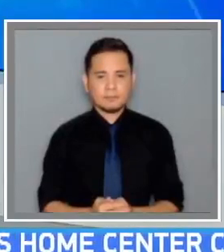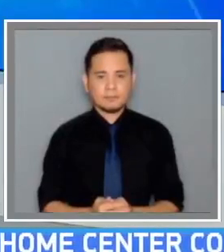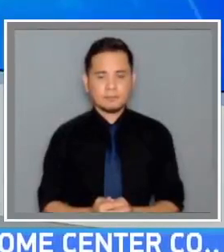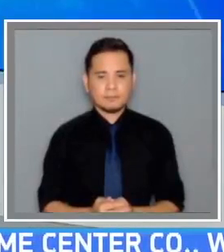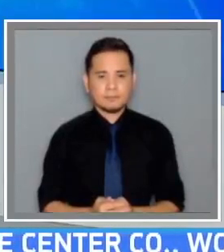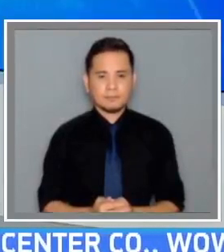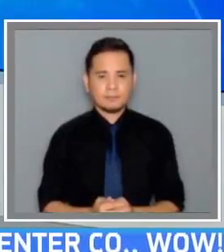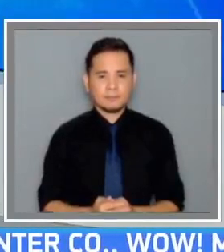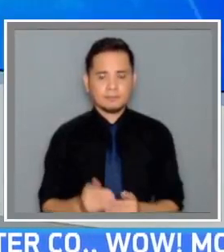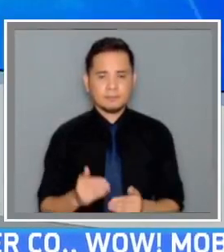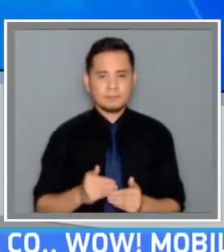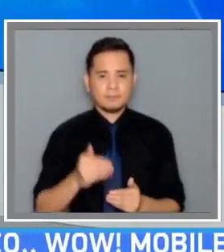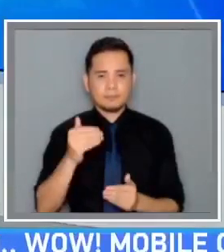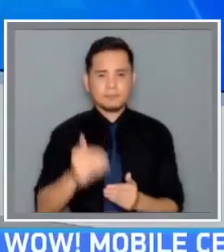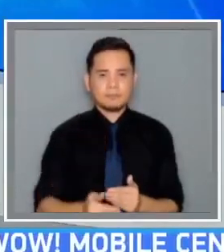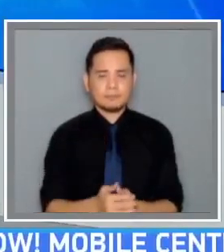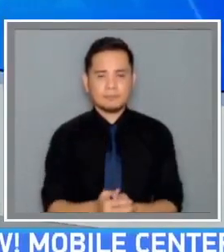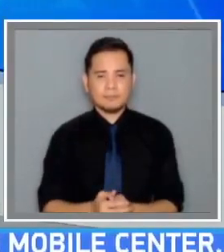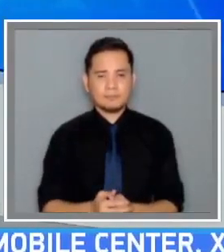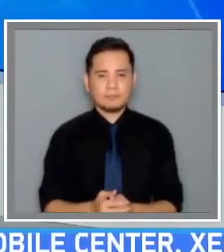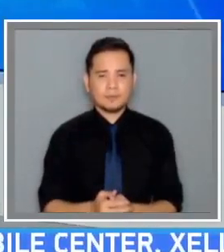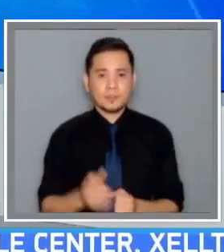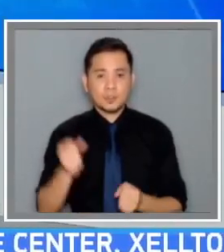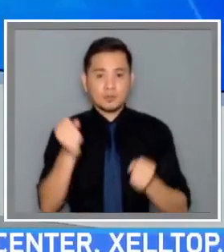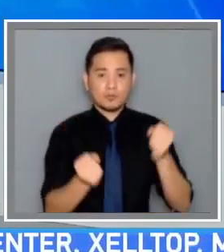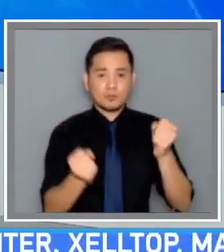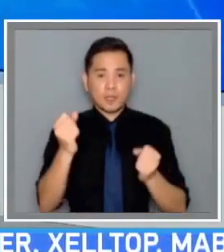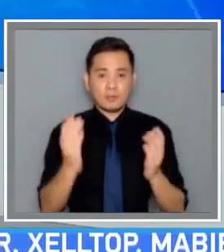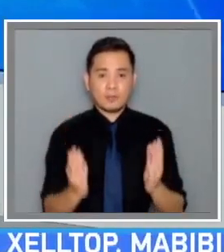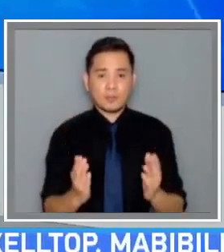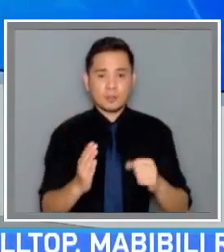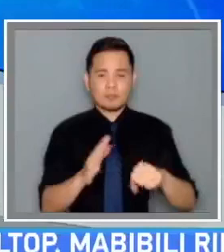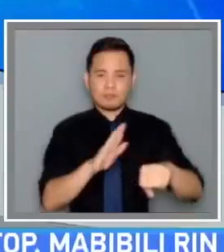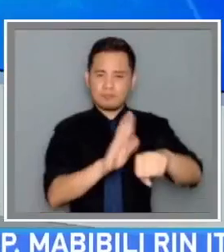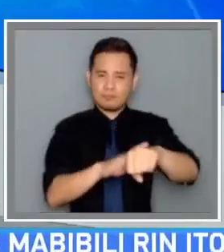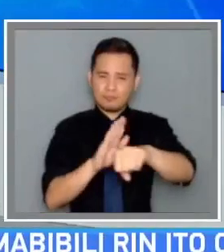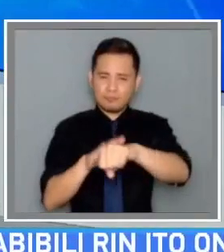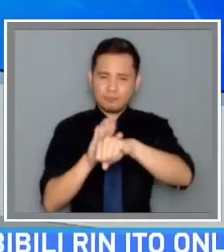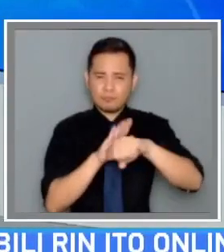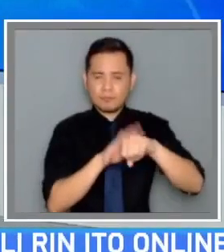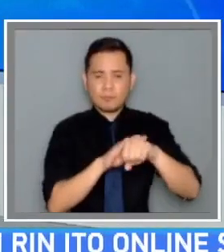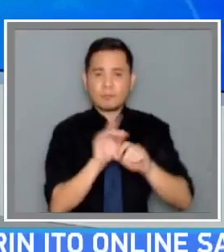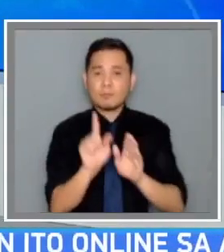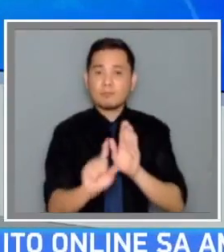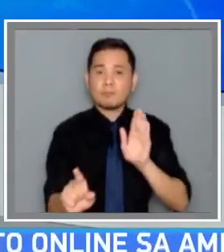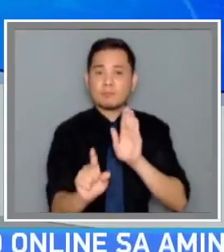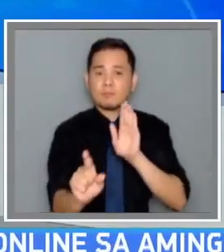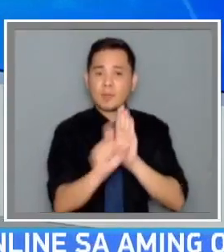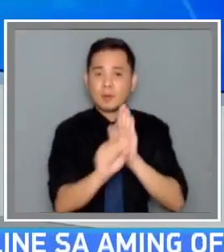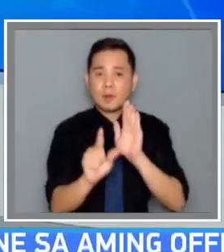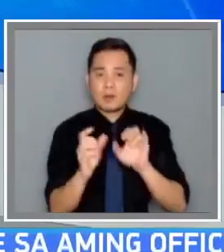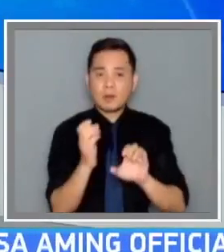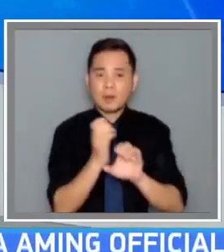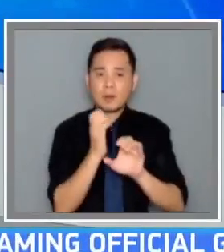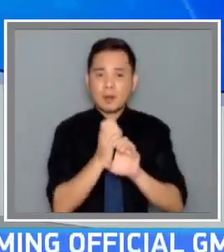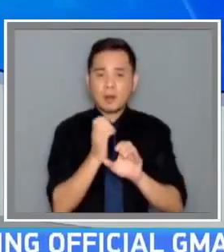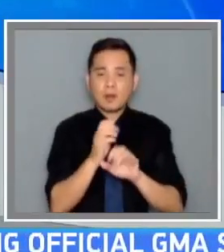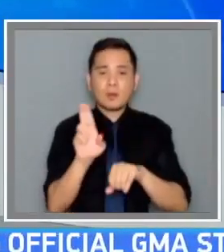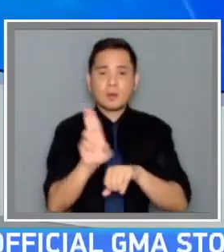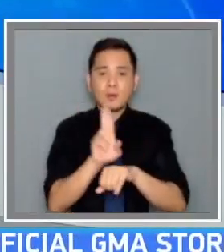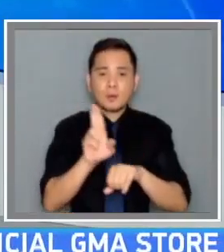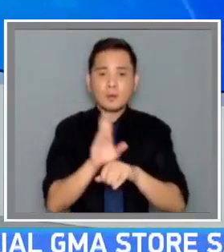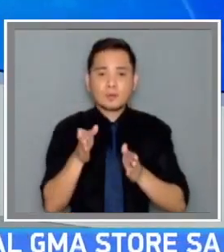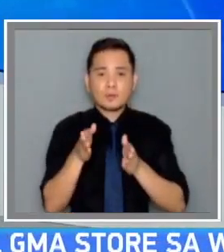Paalala po sa mga kapusong motorista, bawal pong dumaan ang mga pribadong sasakyan at iba pang